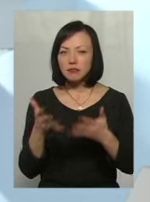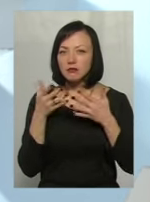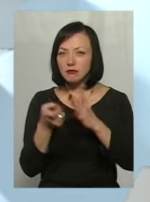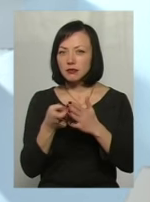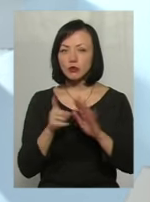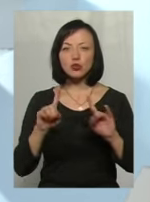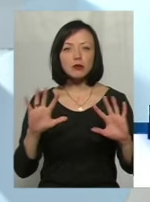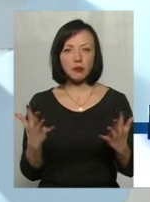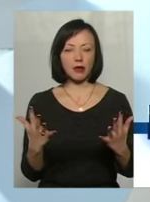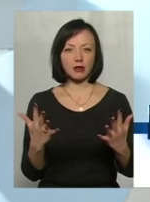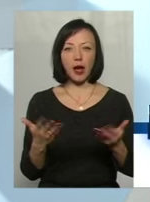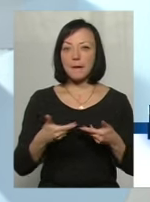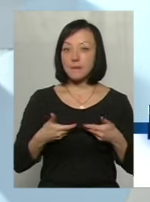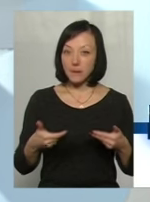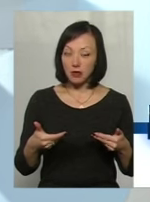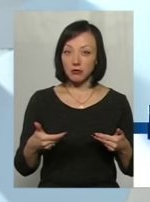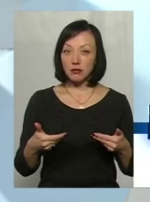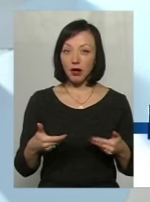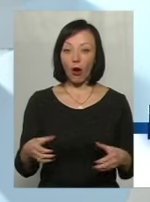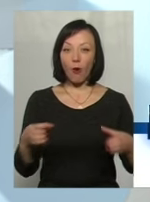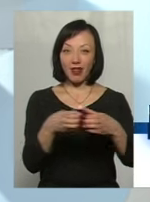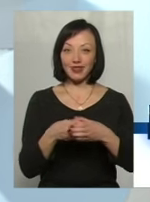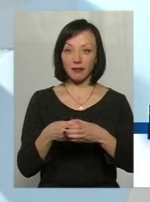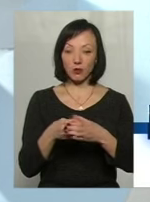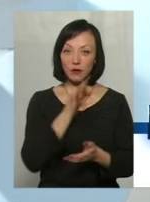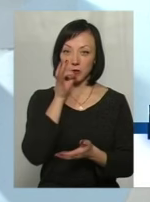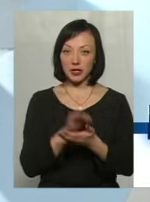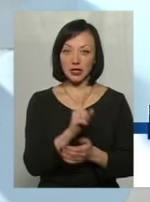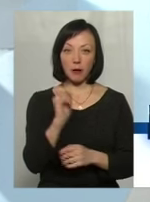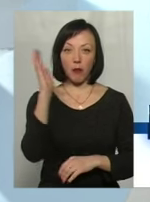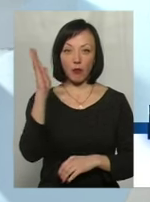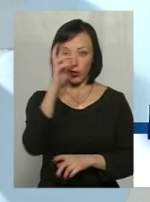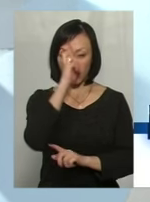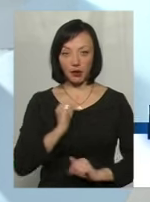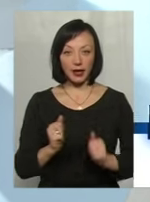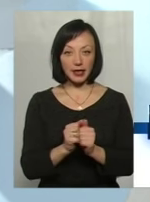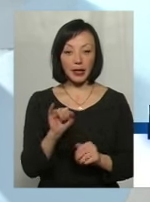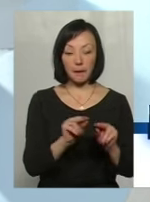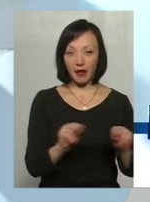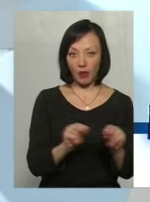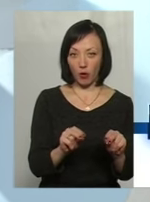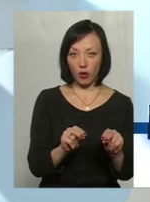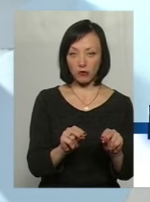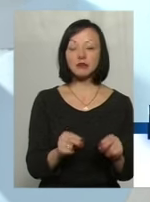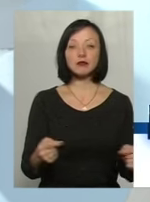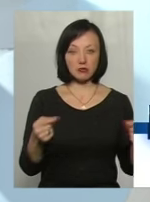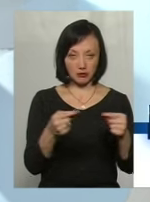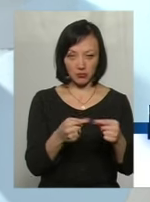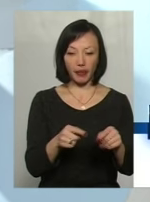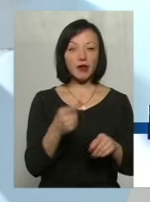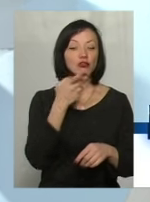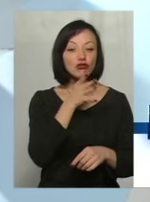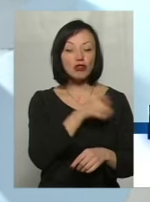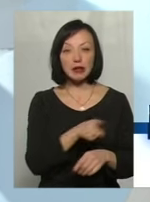що трапляється. Тому що ми несемо колективну відповідальність за майбутнє нашої країни. І педагоги, безумовно, на час